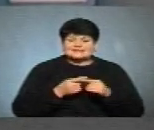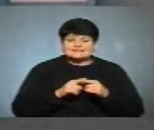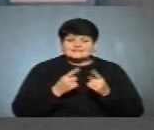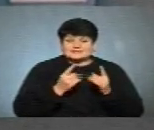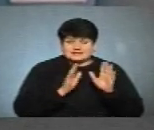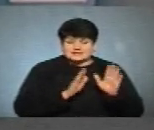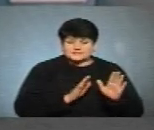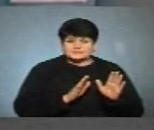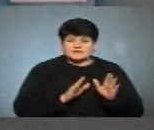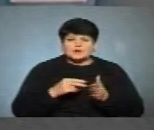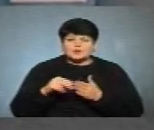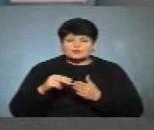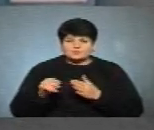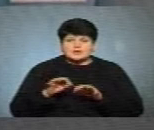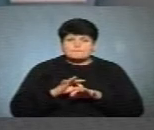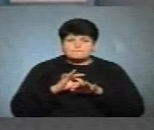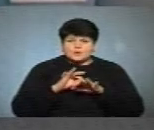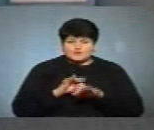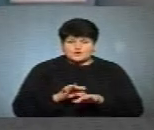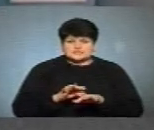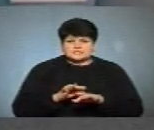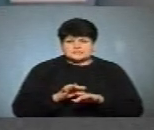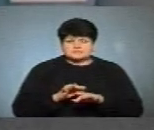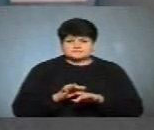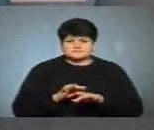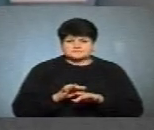і закупка проводиться